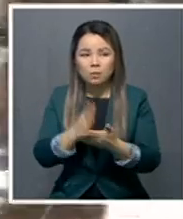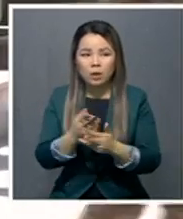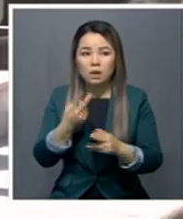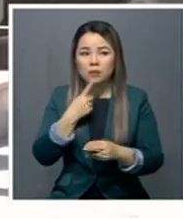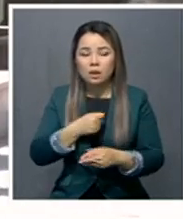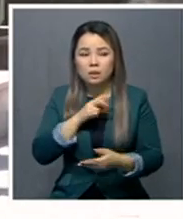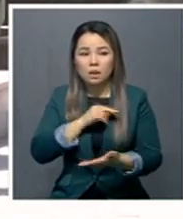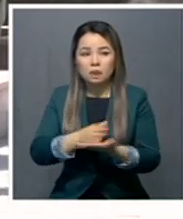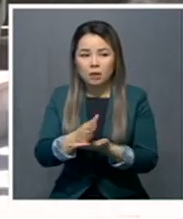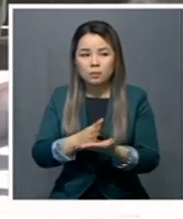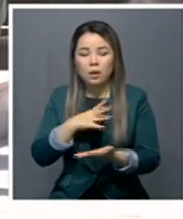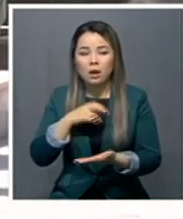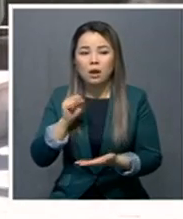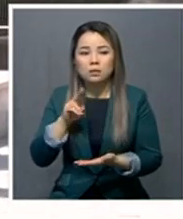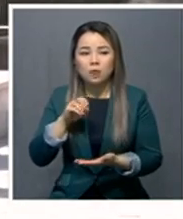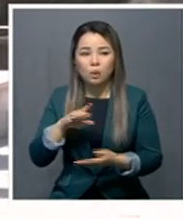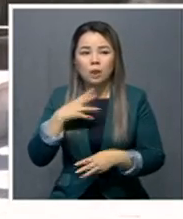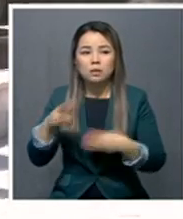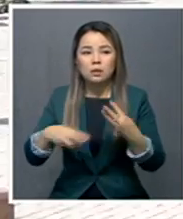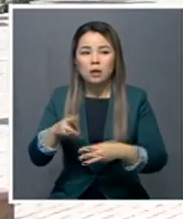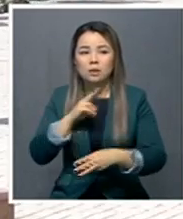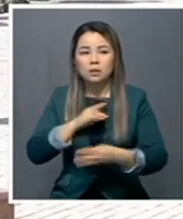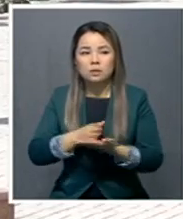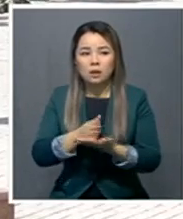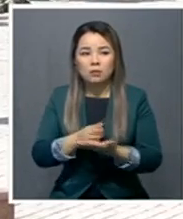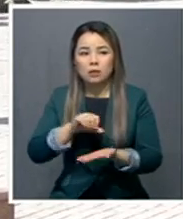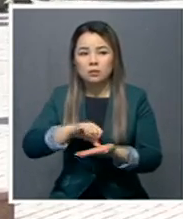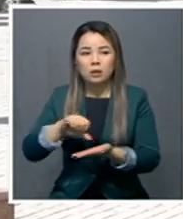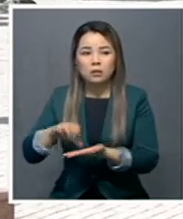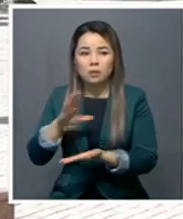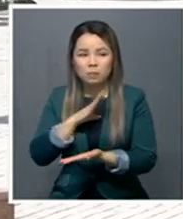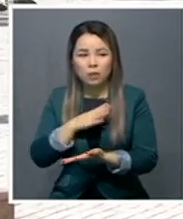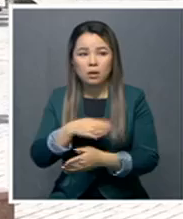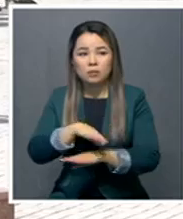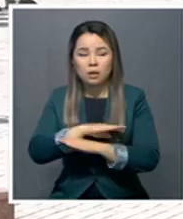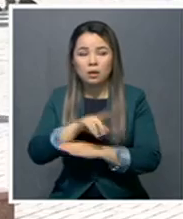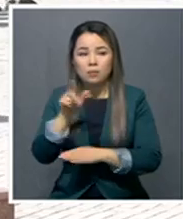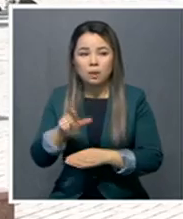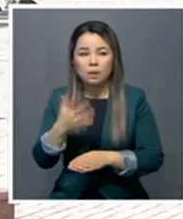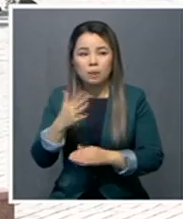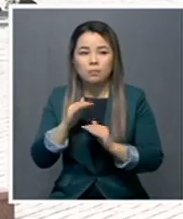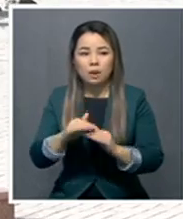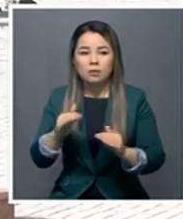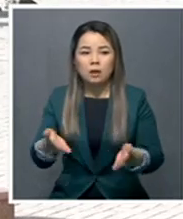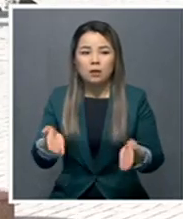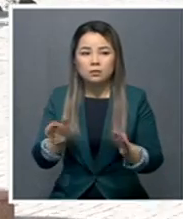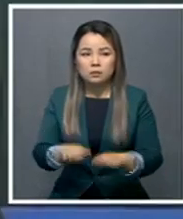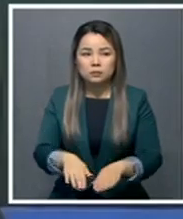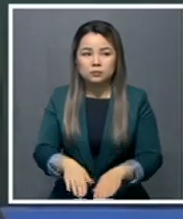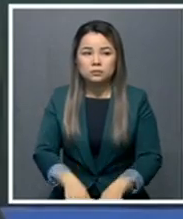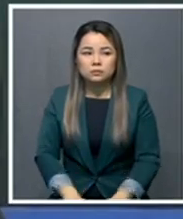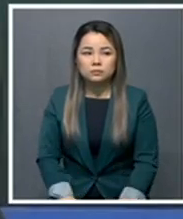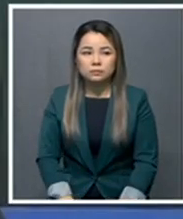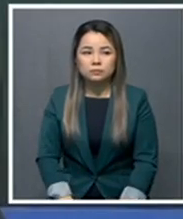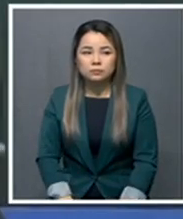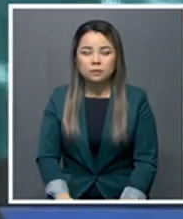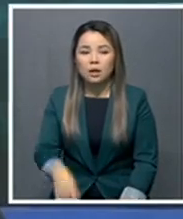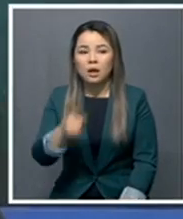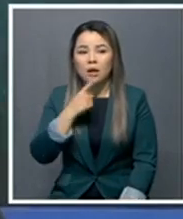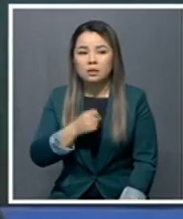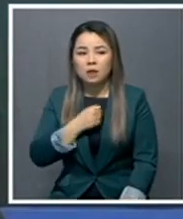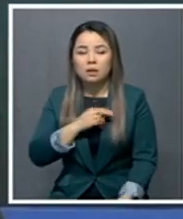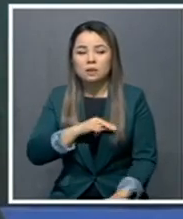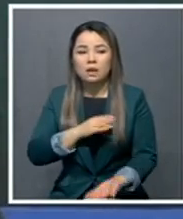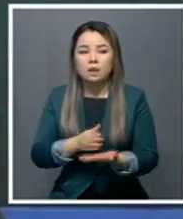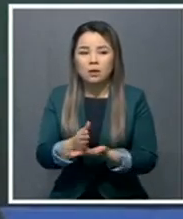Әскери қызметкер Ақтау қаласын дезинфекциялау жұмыстарына қатысқан екен. Марқұмның артында 5 баласы қалды. Әскери қызметкер